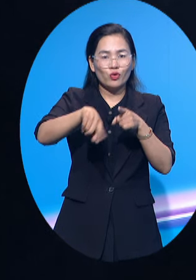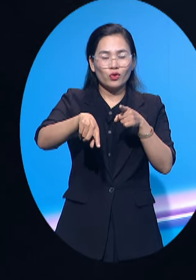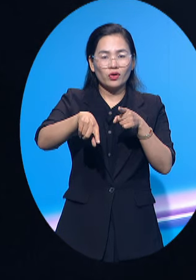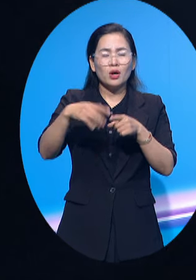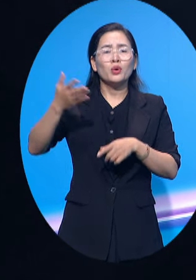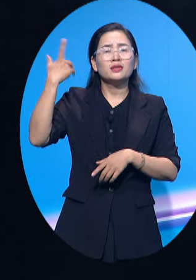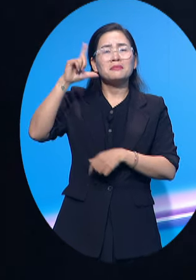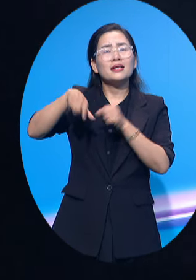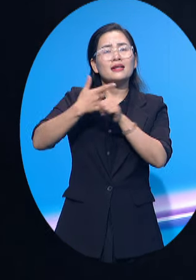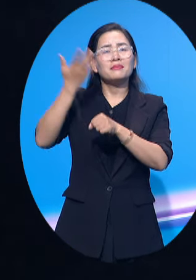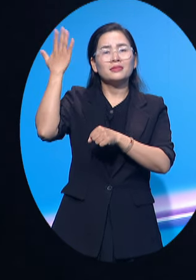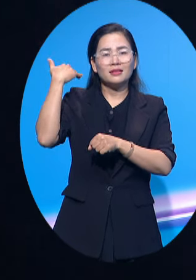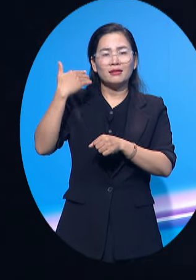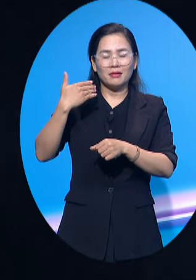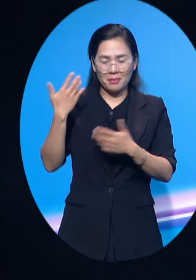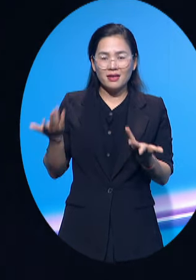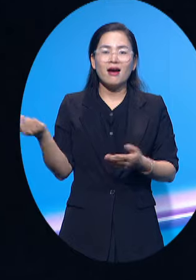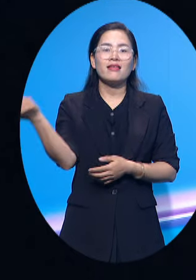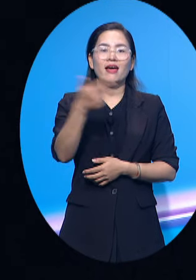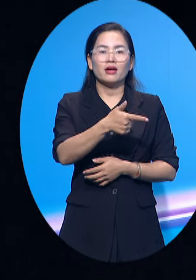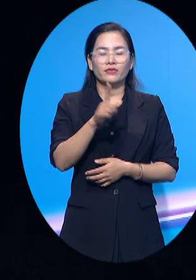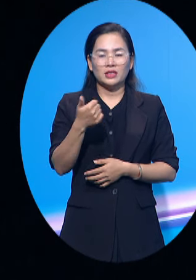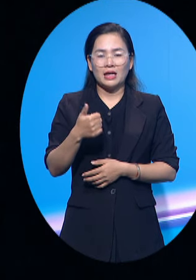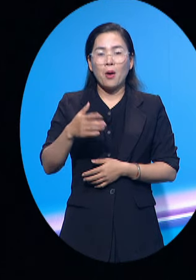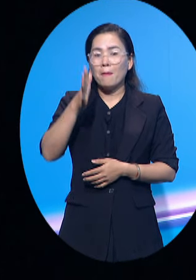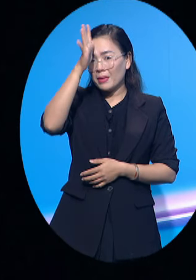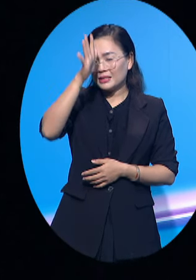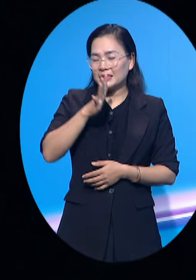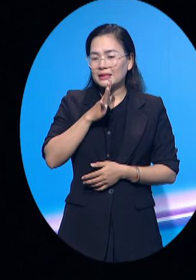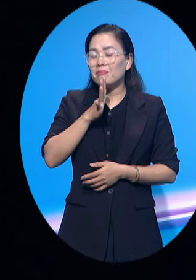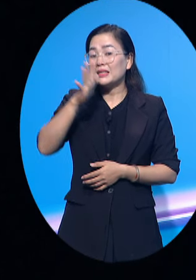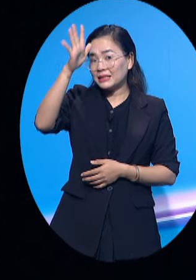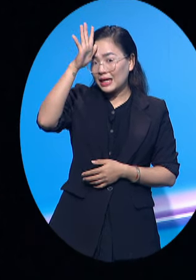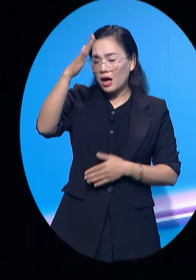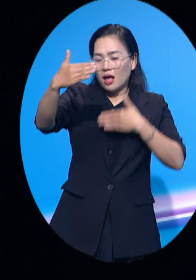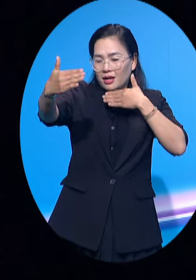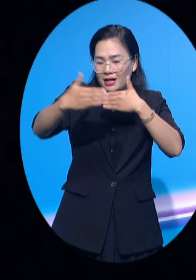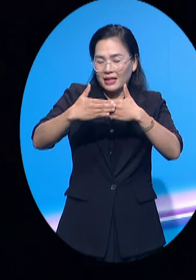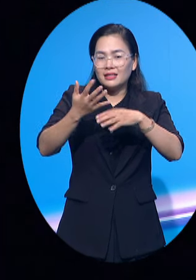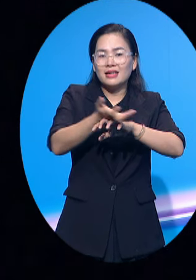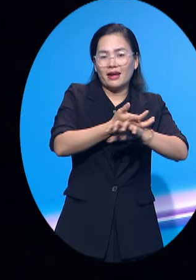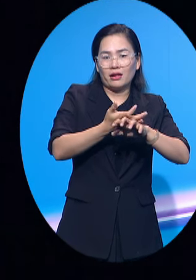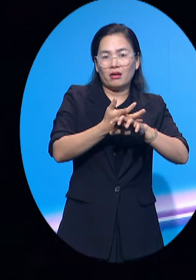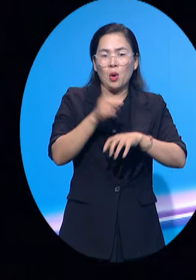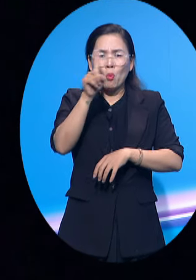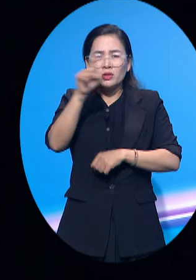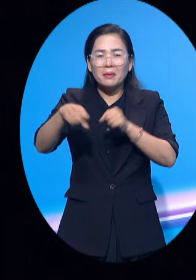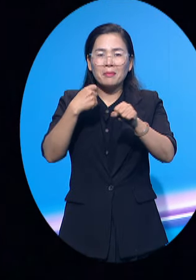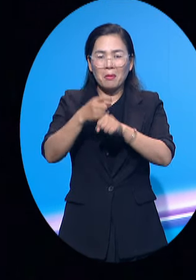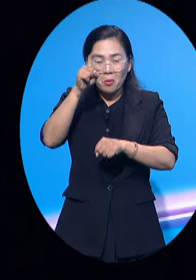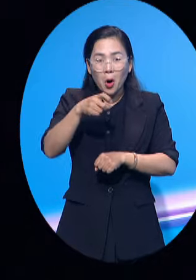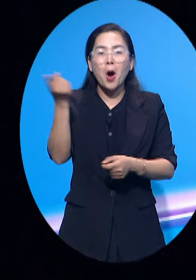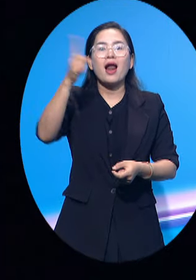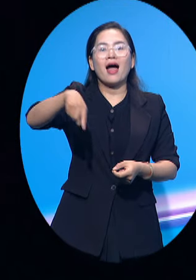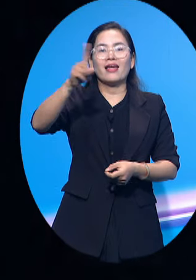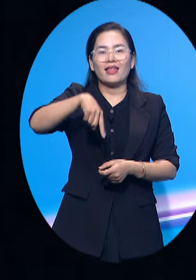Mỹ 7 năm trước, bởi lần này mặt trăng ở gần trái đất hơn. Đây là sự kiện thi văn học trăm năm có một khi là nhật thực toàn phần dài